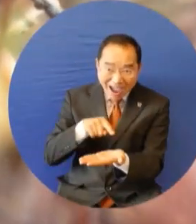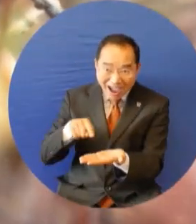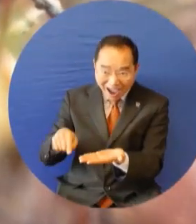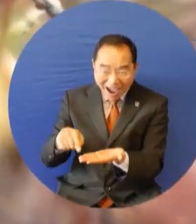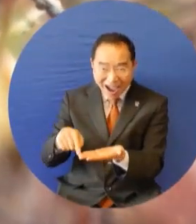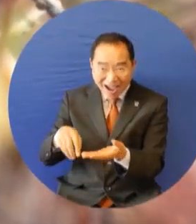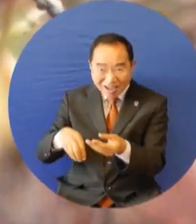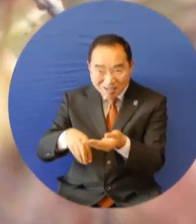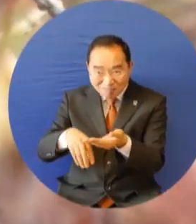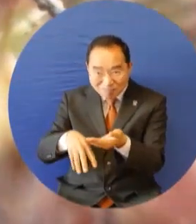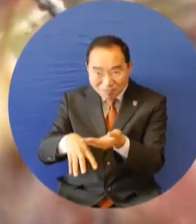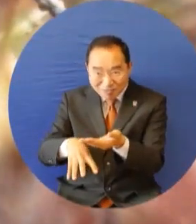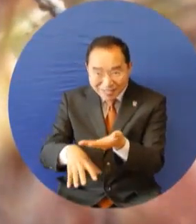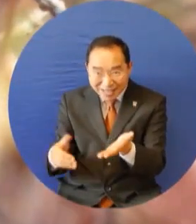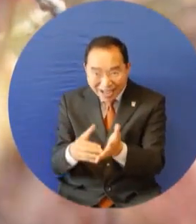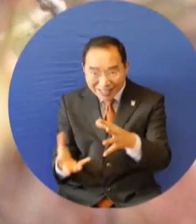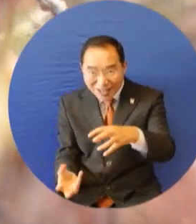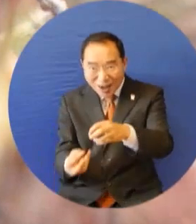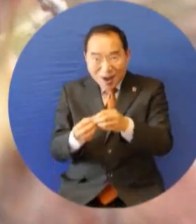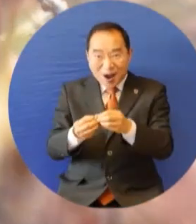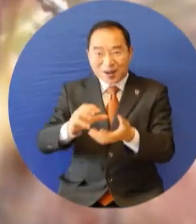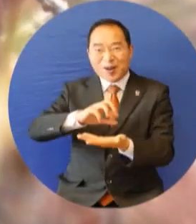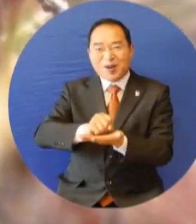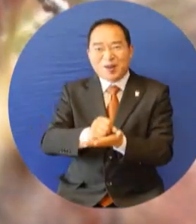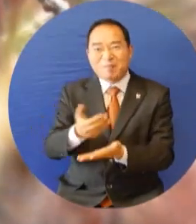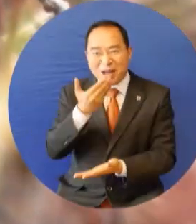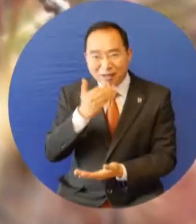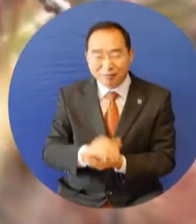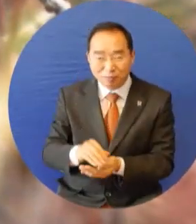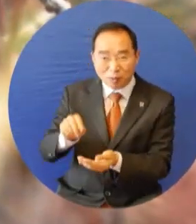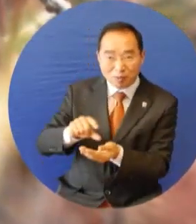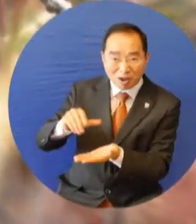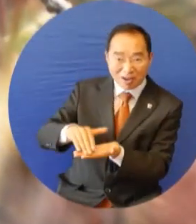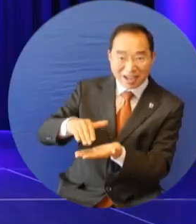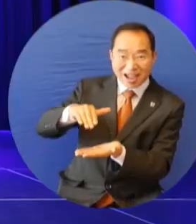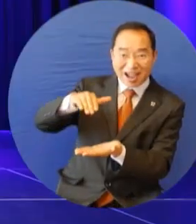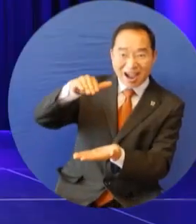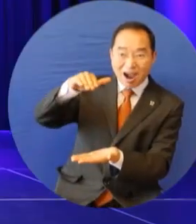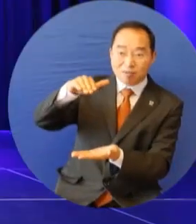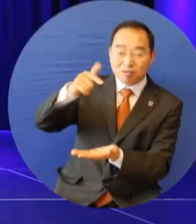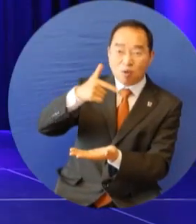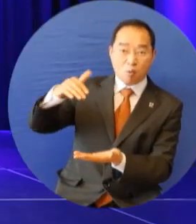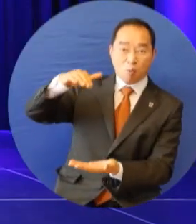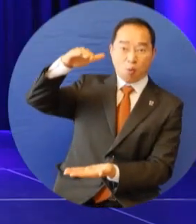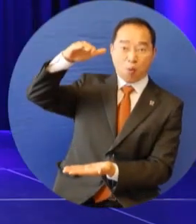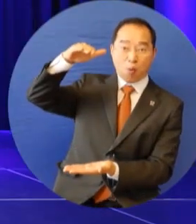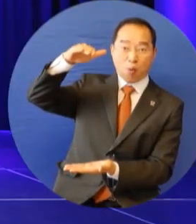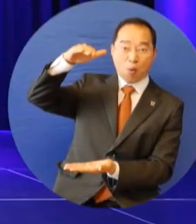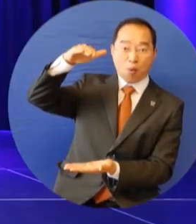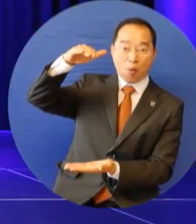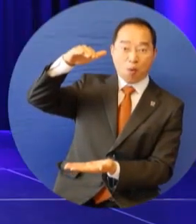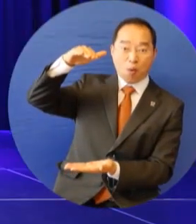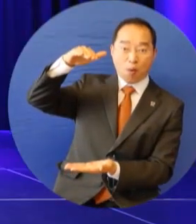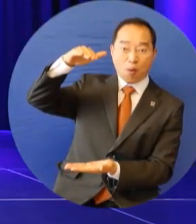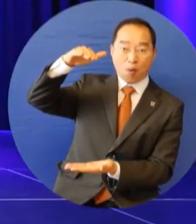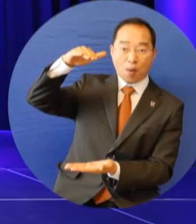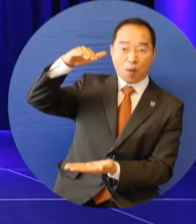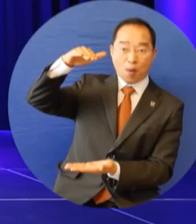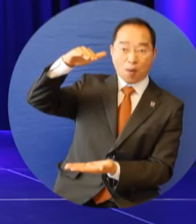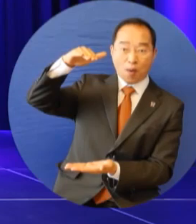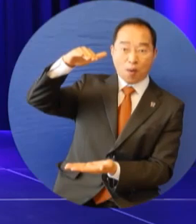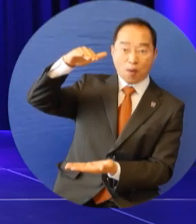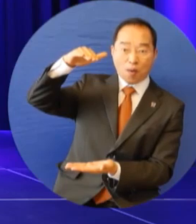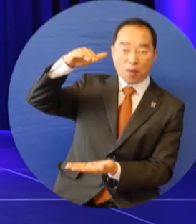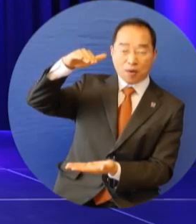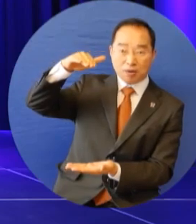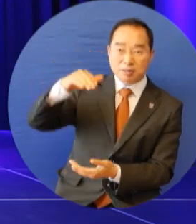녹색하고 이렇게. 그거 딱 하면은 뿌리까지 다 묻혀 먹을 수 있어요. 그다음에 좀 자라기 시작하면 이만해요. 근데 하나의